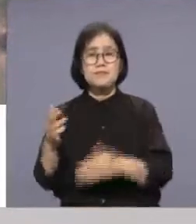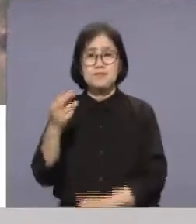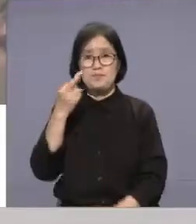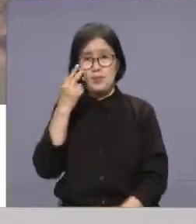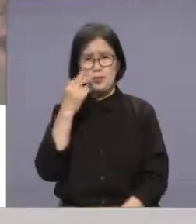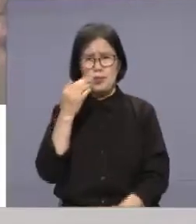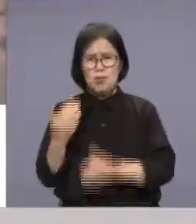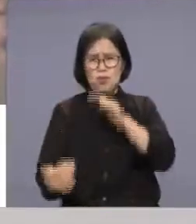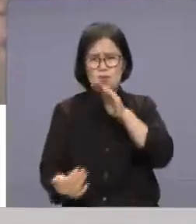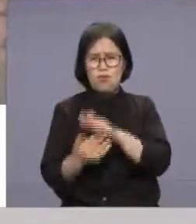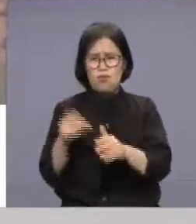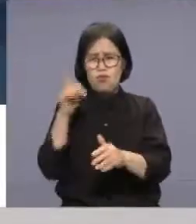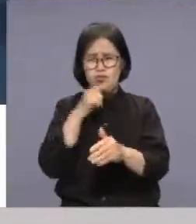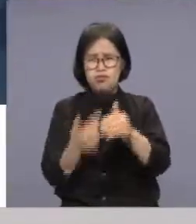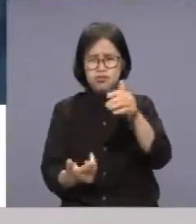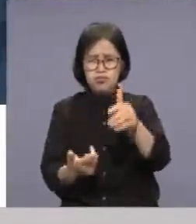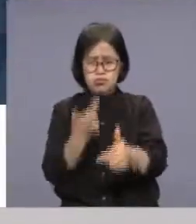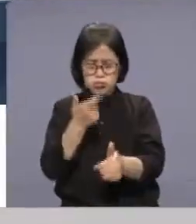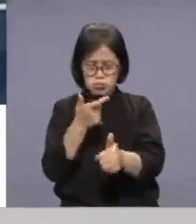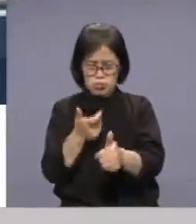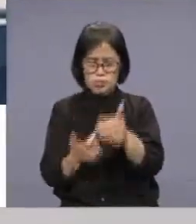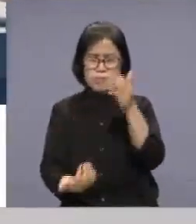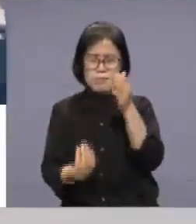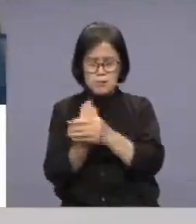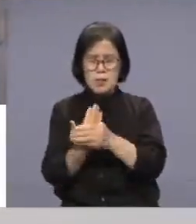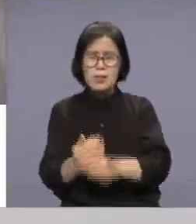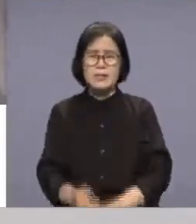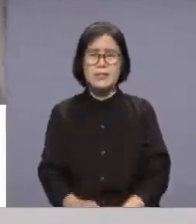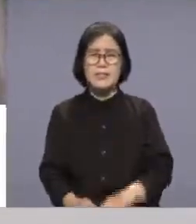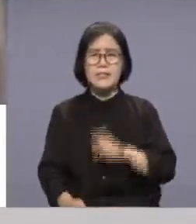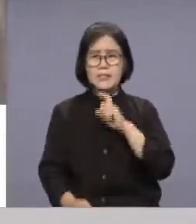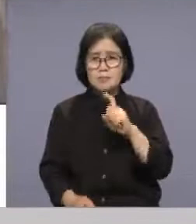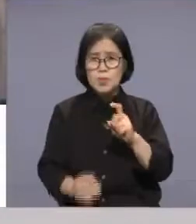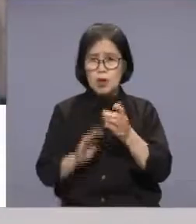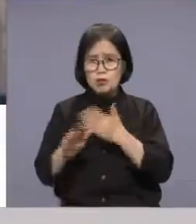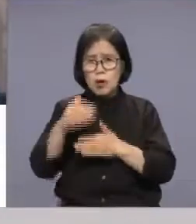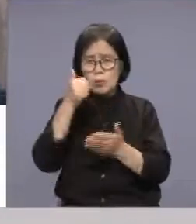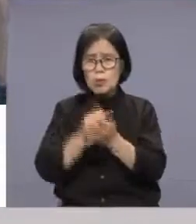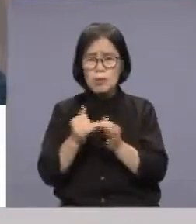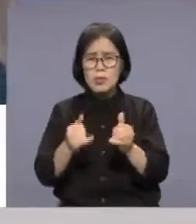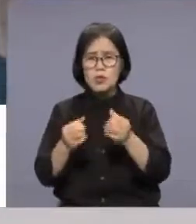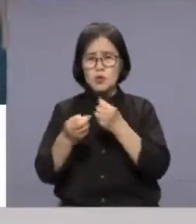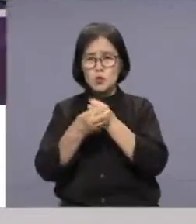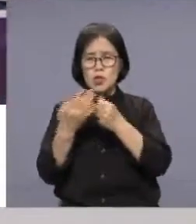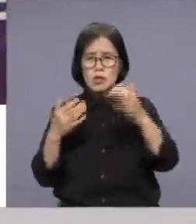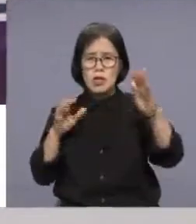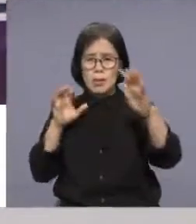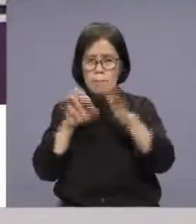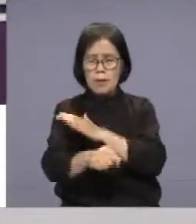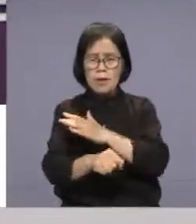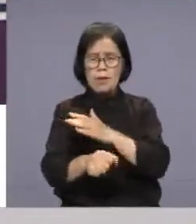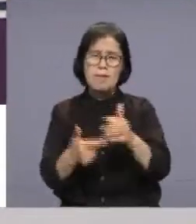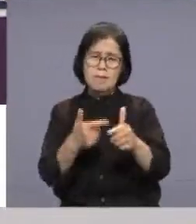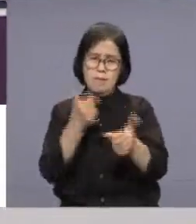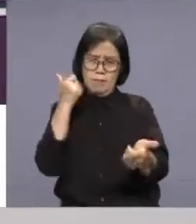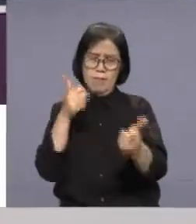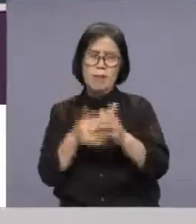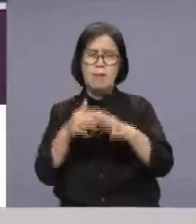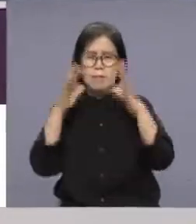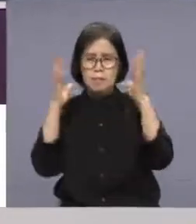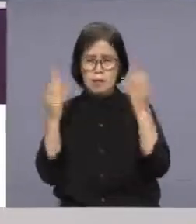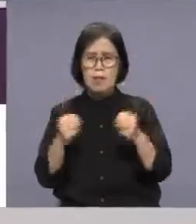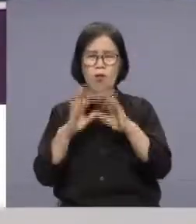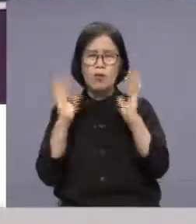미국에서 최악의 총기 난사 사건이 또다시 일어났습니다. 10대 후반의 범인이 초등학교에 침입해 범행을 저질렀는데 많은